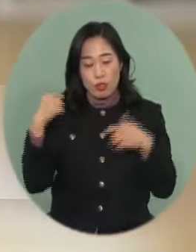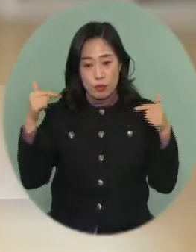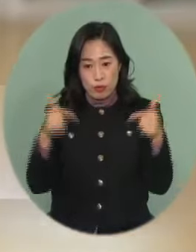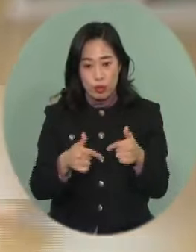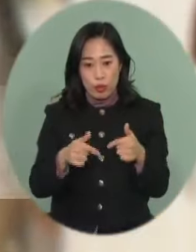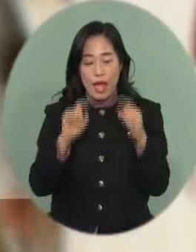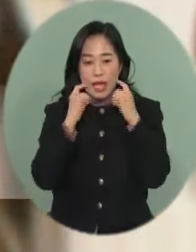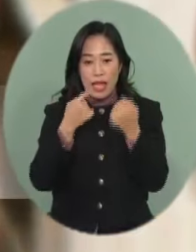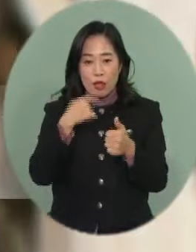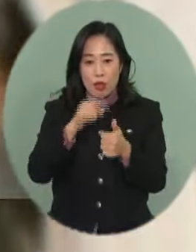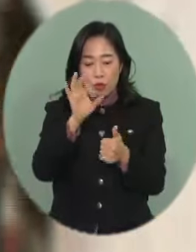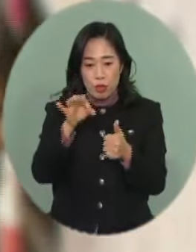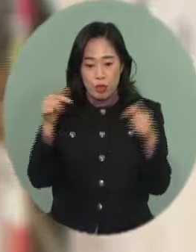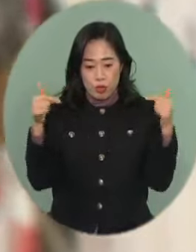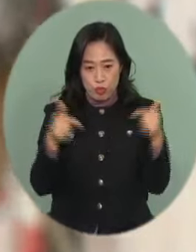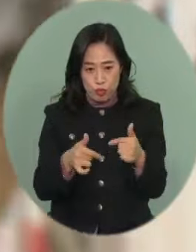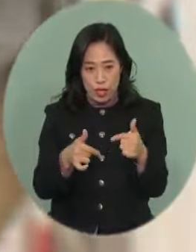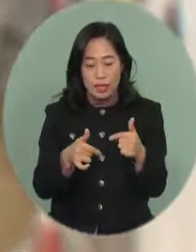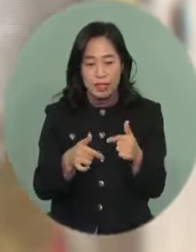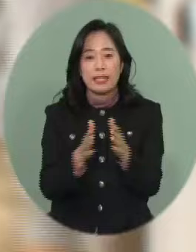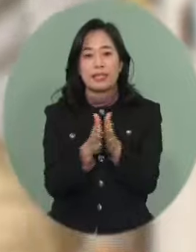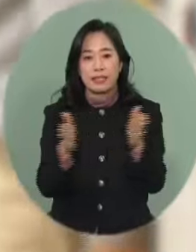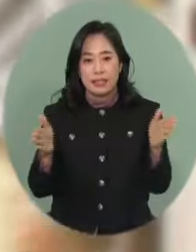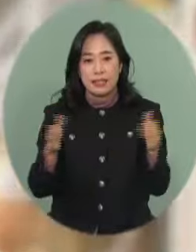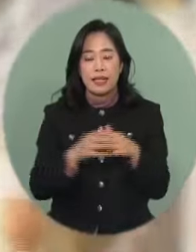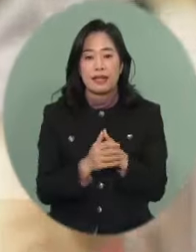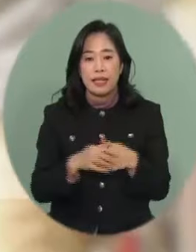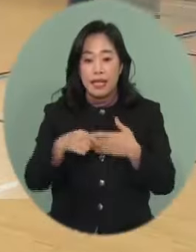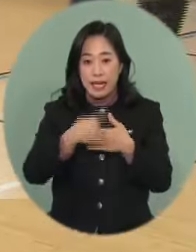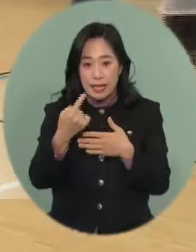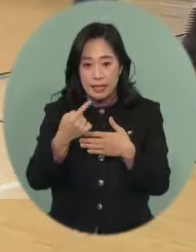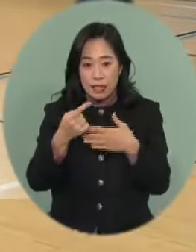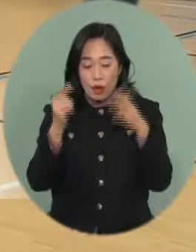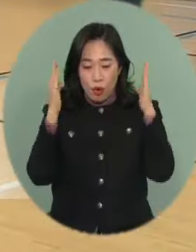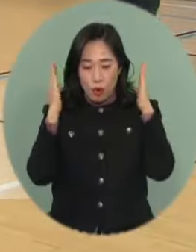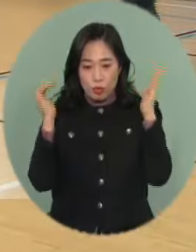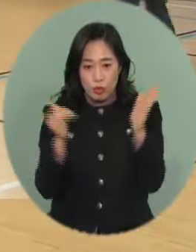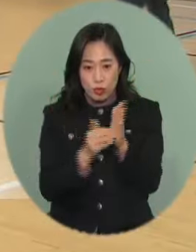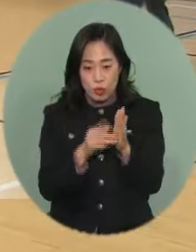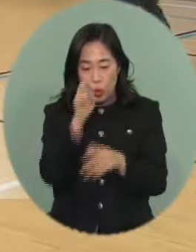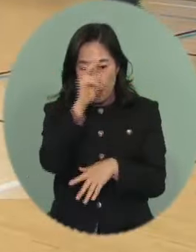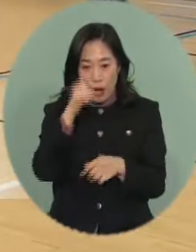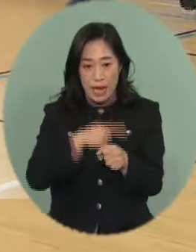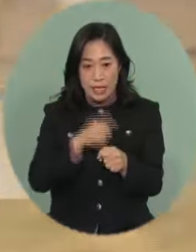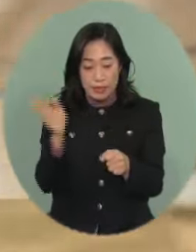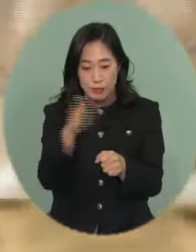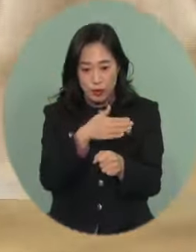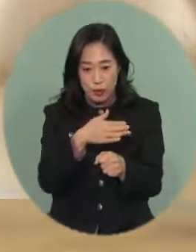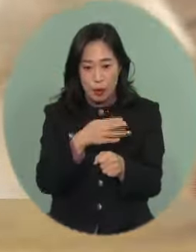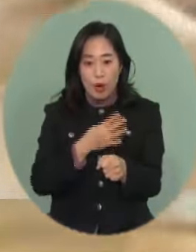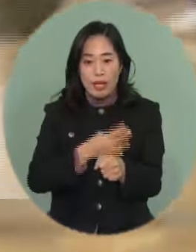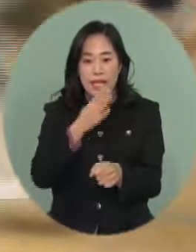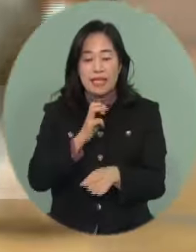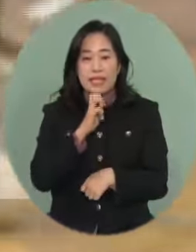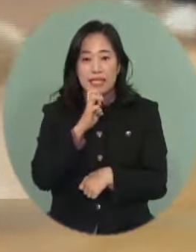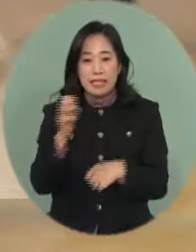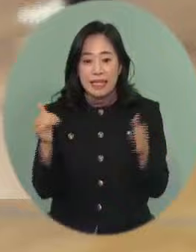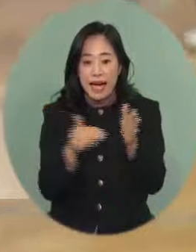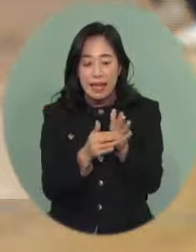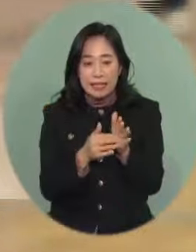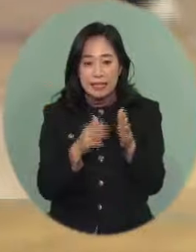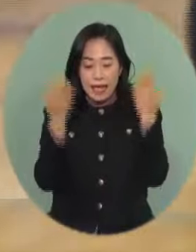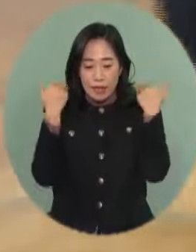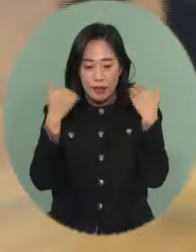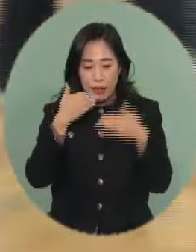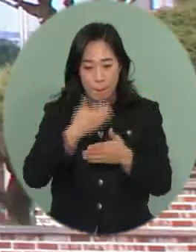줄이겠다는 취지로 시작됐습니다. 초등학교 1학년 학생들은 수업이 끝나는 오후 1시부터 최대 오후 4시 반까지 학교에 남아 있을